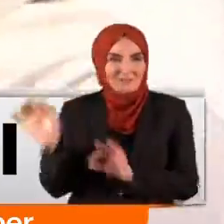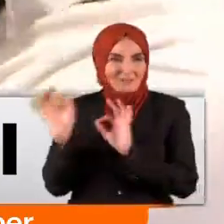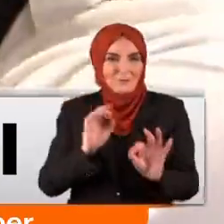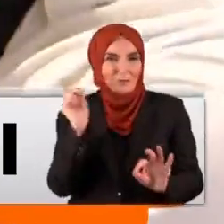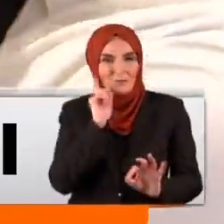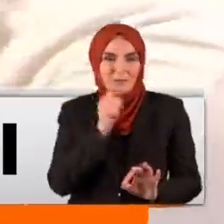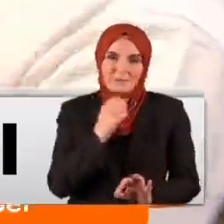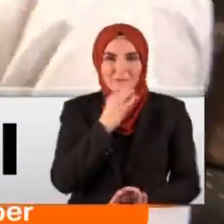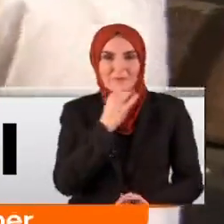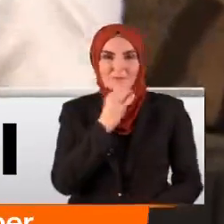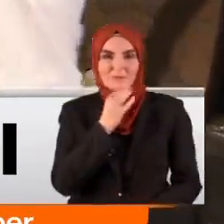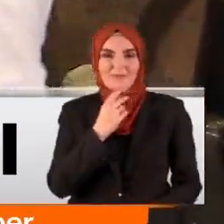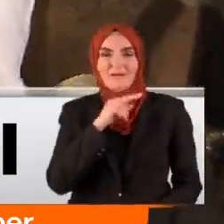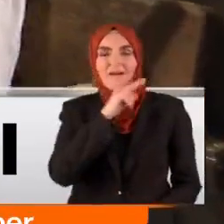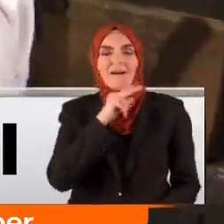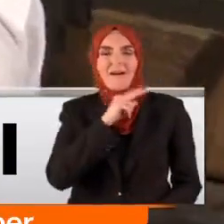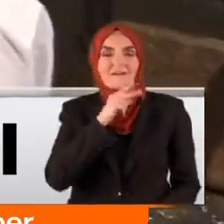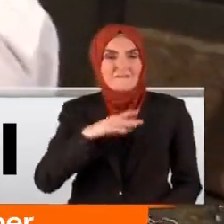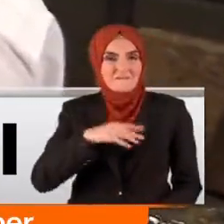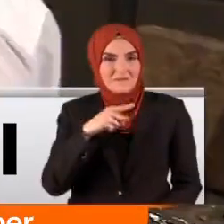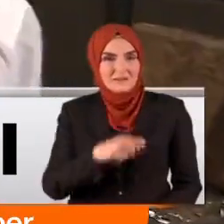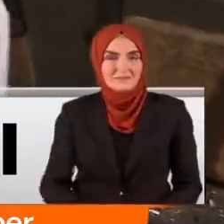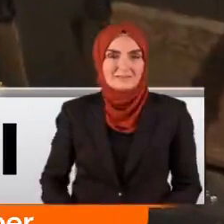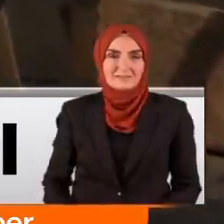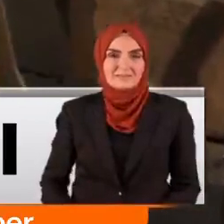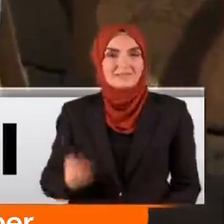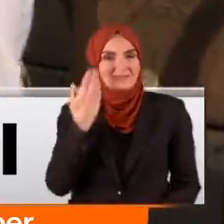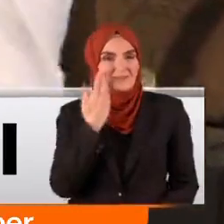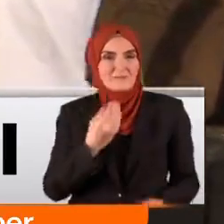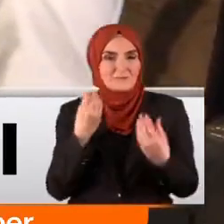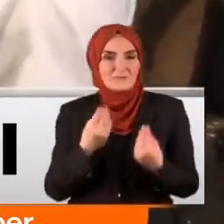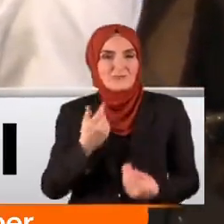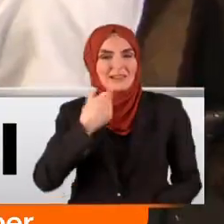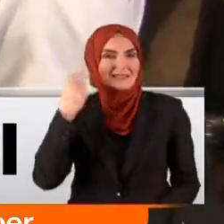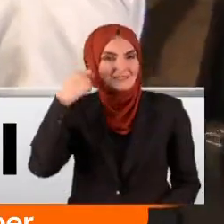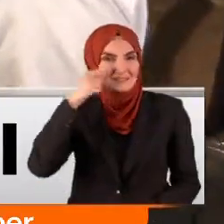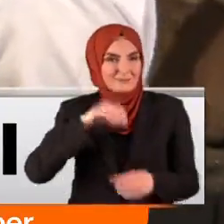Osman'da bayağı bir ses getirmişti. Keyifliydi, neşeliydi. O anları iade edelim.